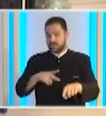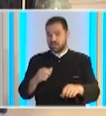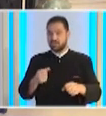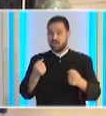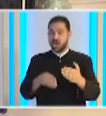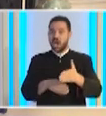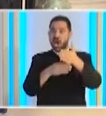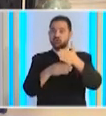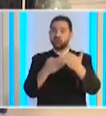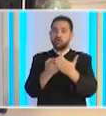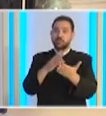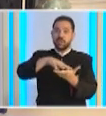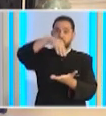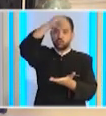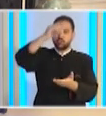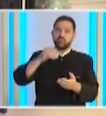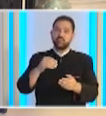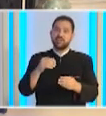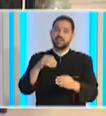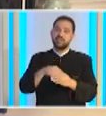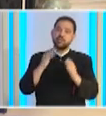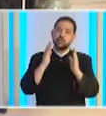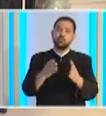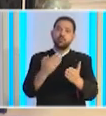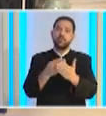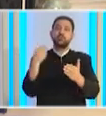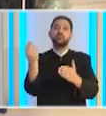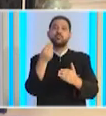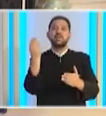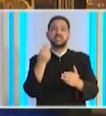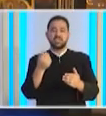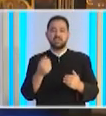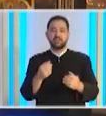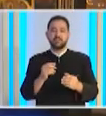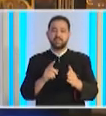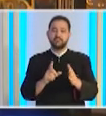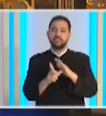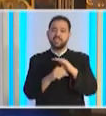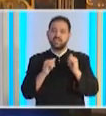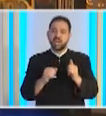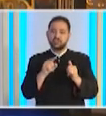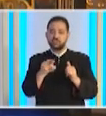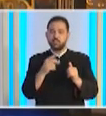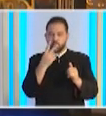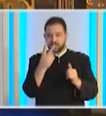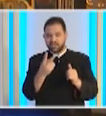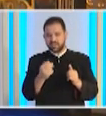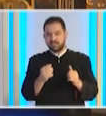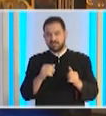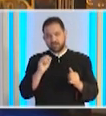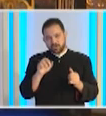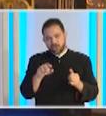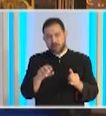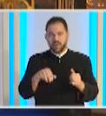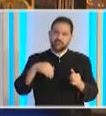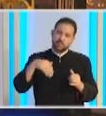este suport pentru suflet în procesul de îndumnezeire al omului. Din această perspectivă și pentru a